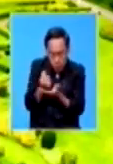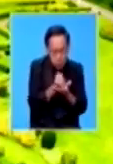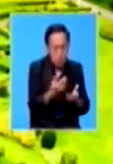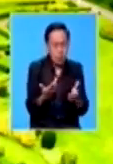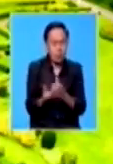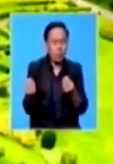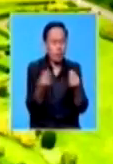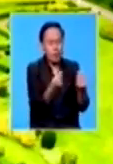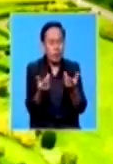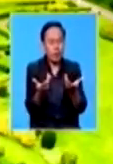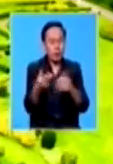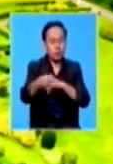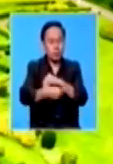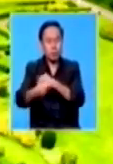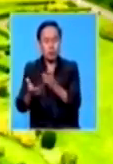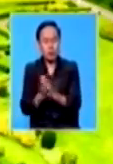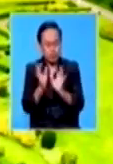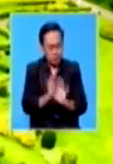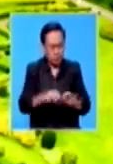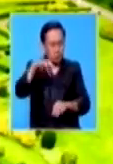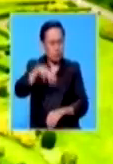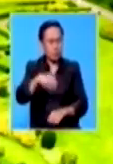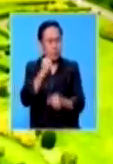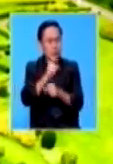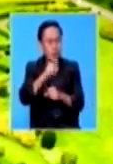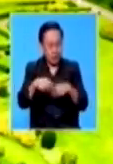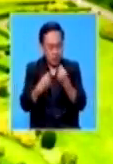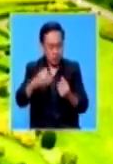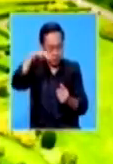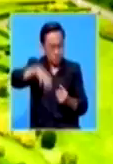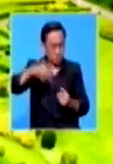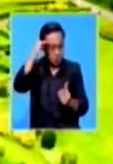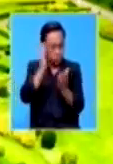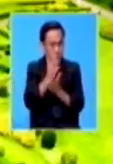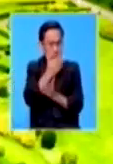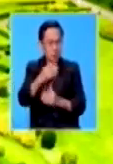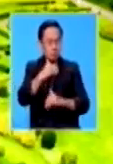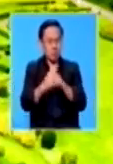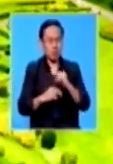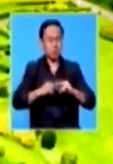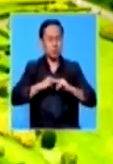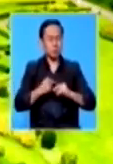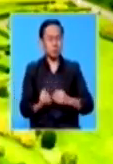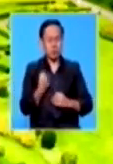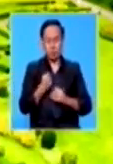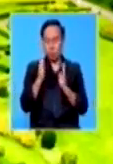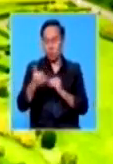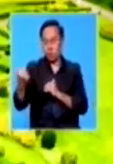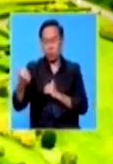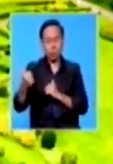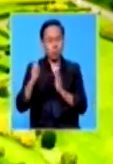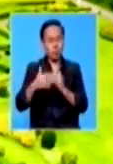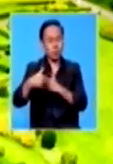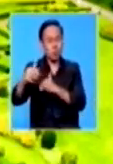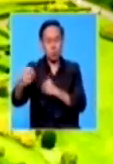อันนี้ต้องระมัดระวังทำไงสำนักงานหลวงชาติเขาจะทำงานด้วยความมีเอกภาพเข้มแข็งจากภายในของเขาไม่มีการแทรกแซงจากภายนอกนะครับไอ้ของ